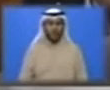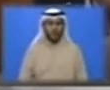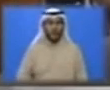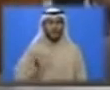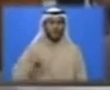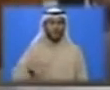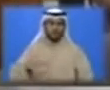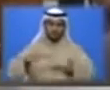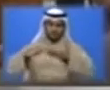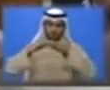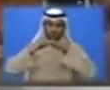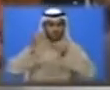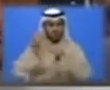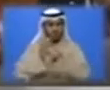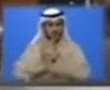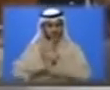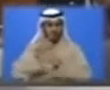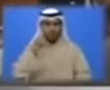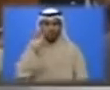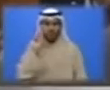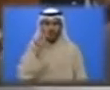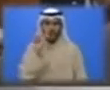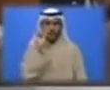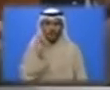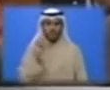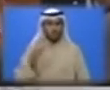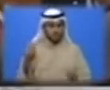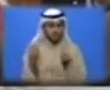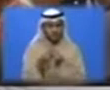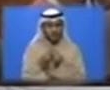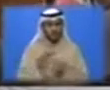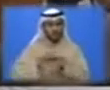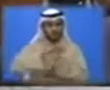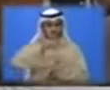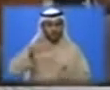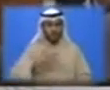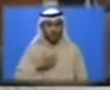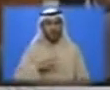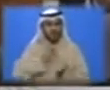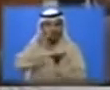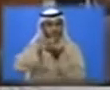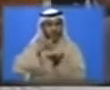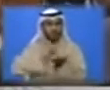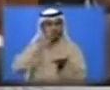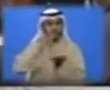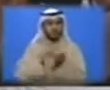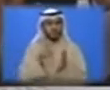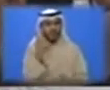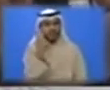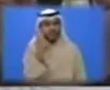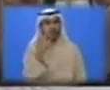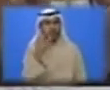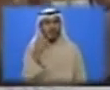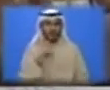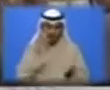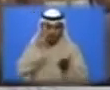العلاقة العريقة بين الشعب البوتاني والشعب الكويتي. أنا زرت مرتين بوتان وإن شاء الله سأزورها